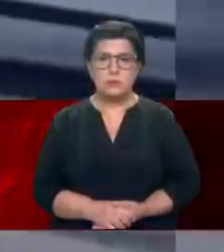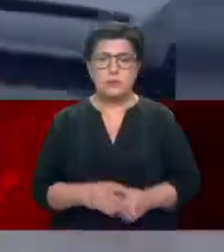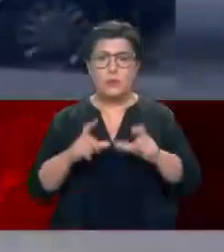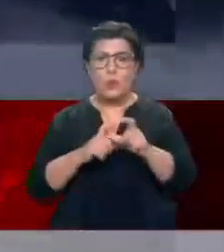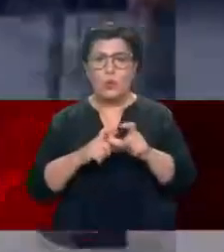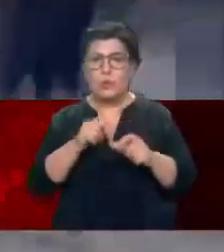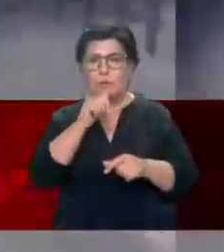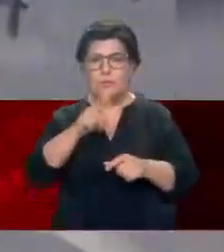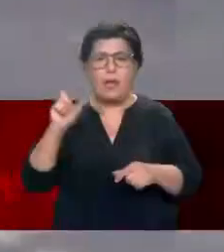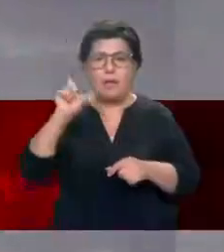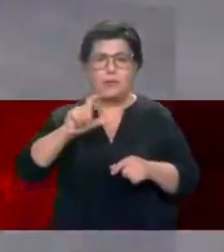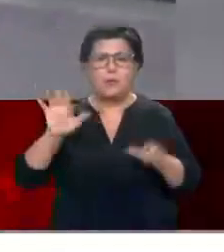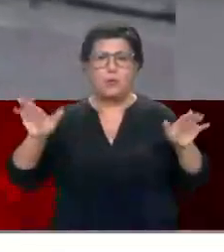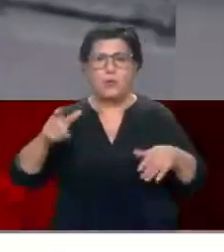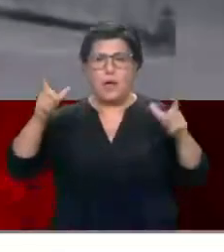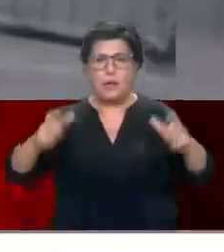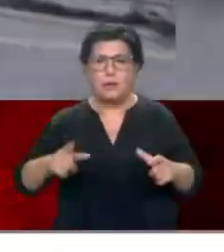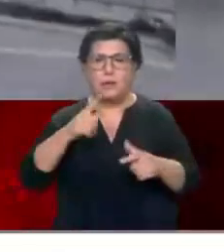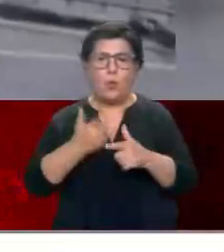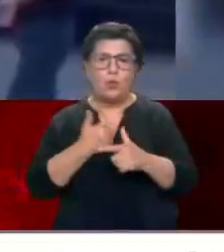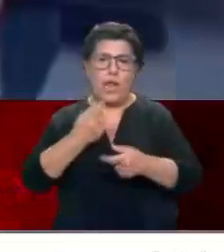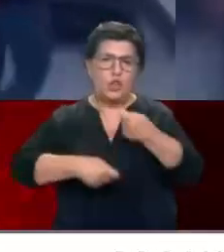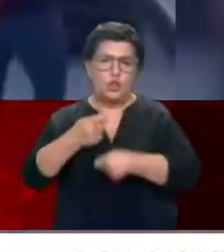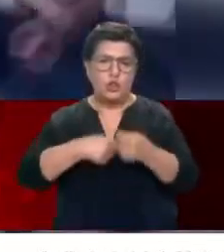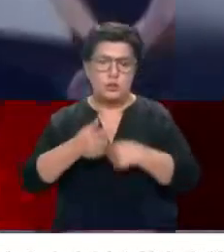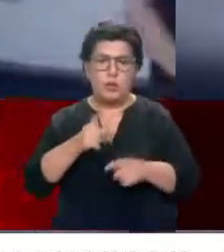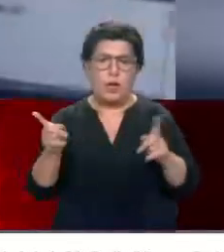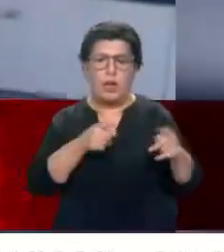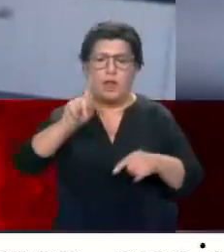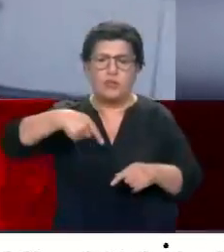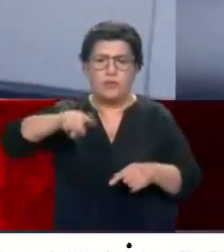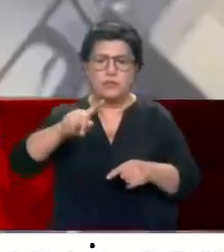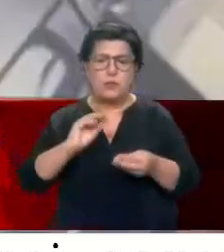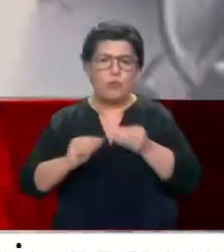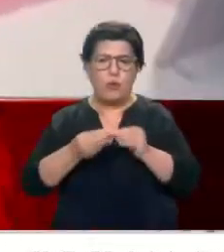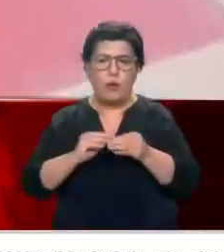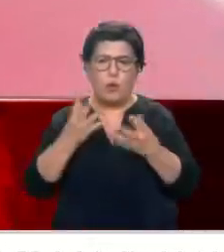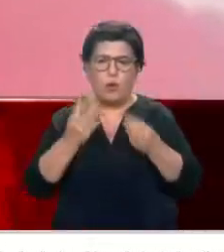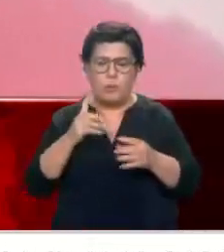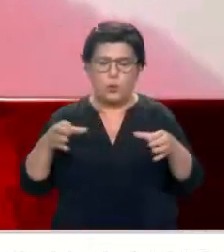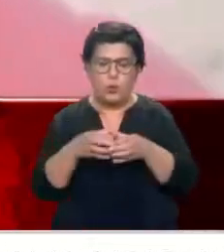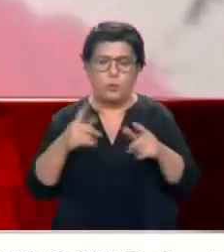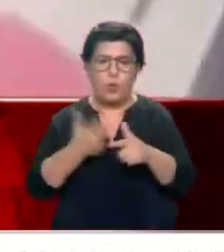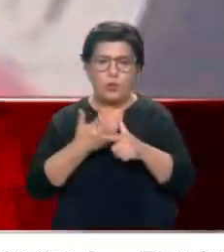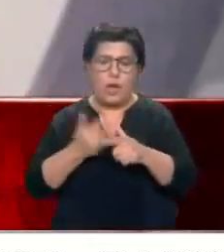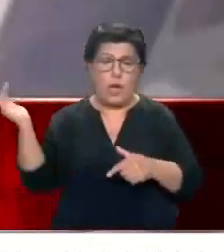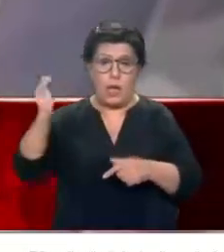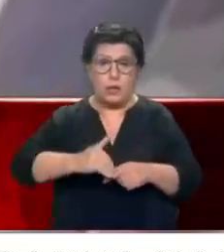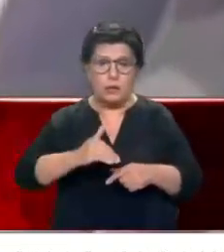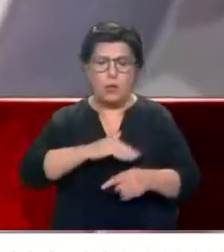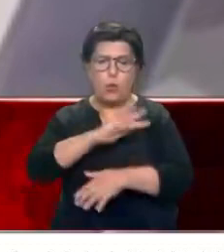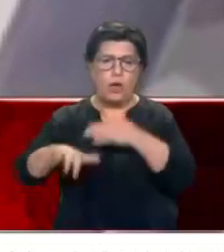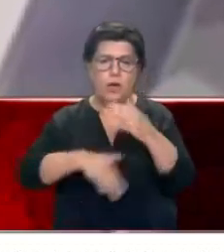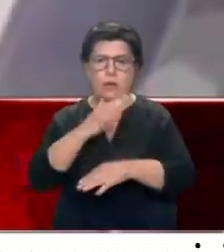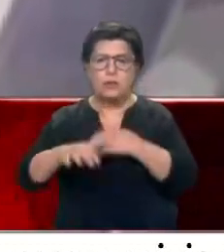Gökhan Özçelik, Aydın'ın Kuşadası ilçesinde otel işletiyordu. Aralarında alacak verecek meselesi olan bir grup otele gelince